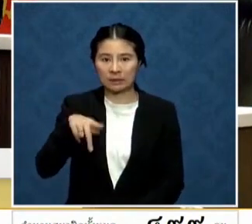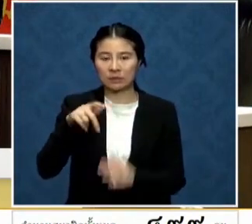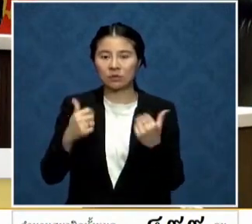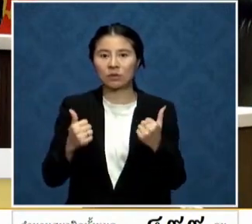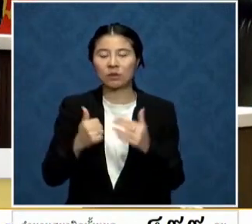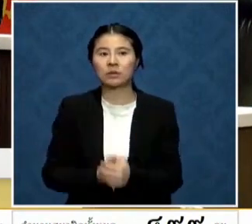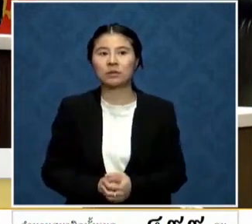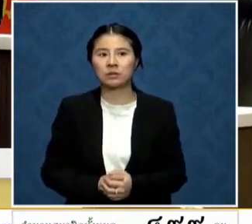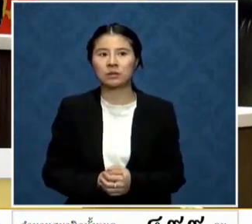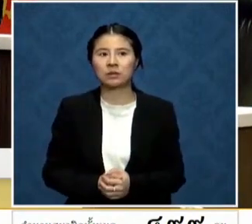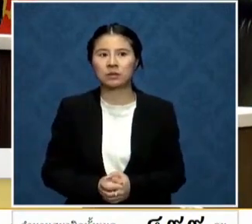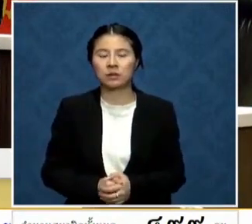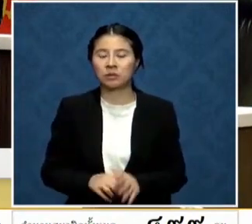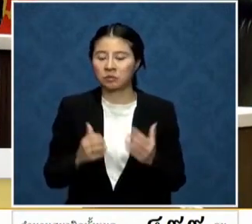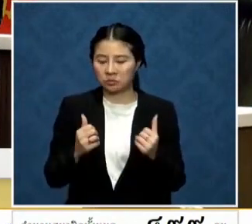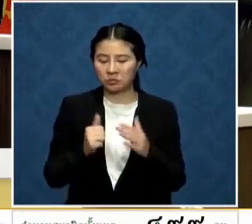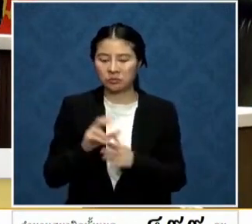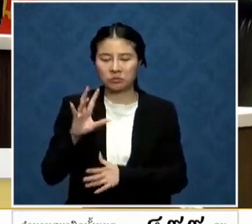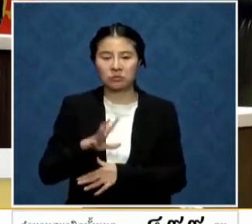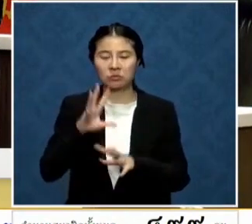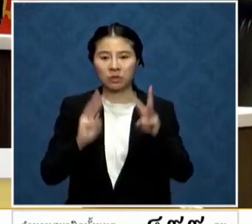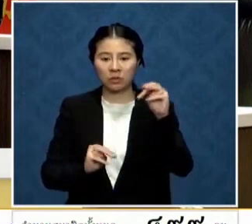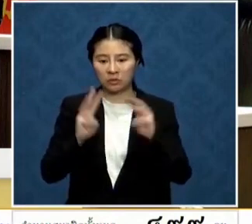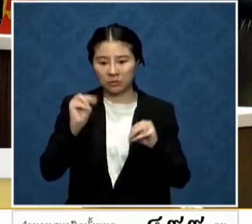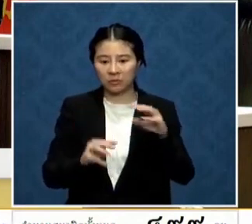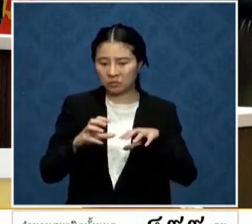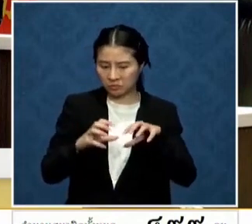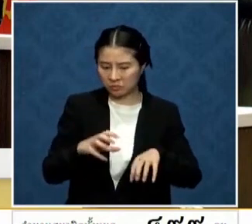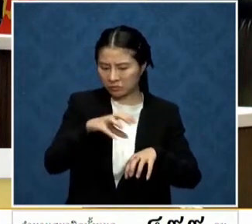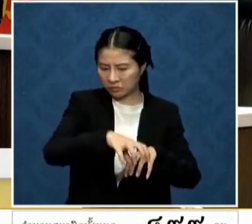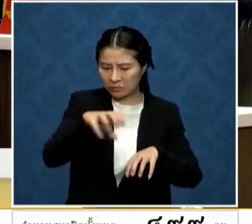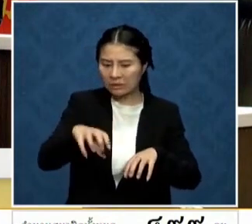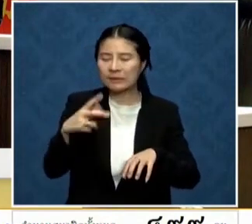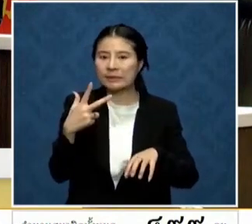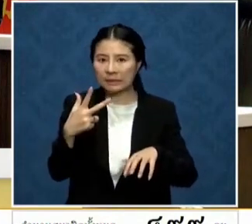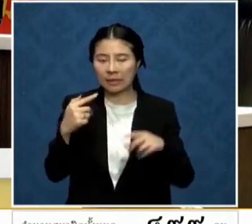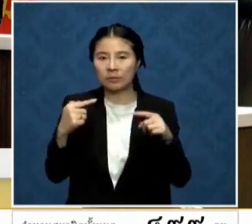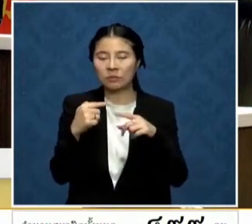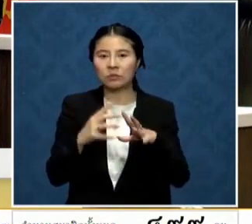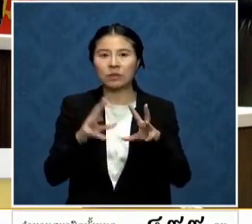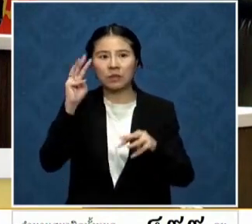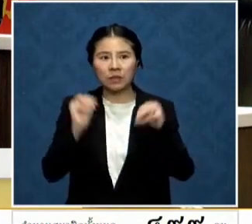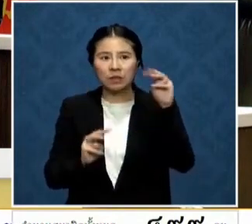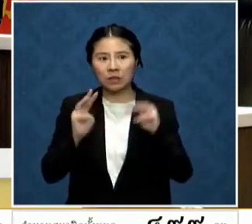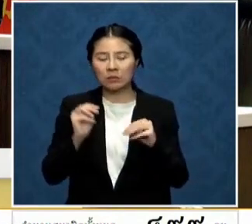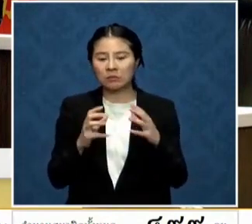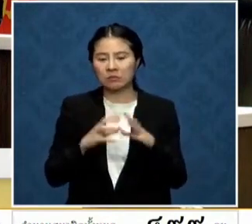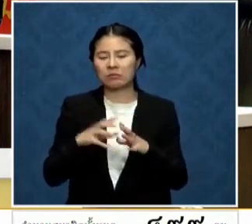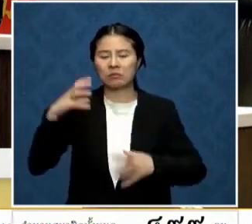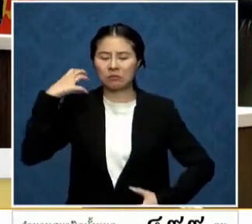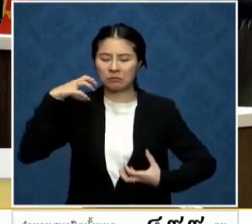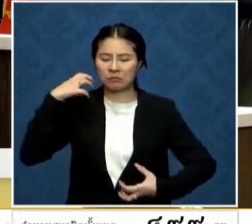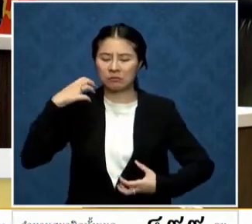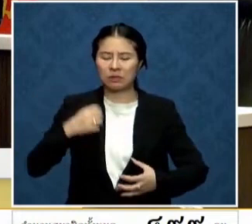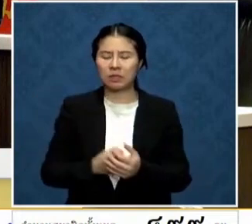นครสวรรค์มีอยู่ 3จุดนะครับที่มีปัญหาประชากรลิงนะครับจำนวนมากก็คือเขาหน่อตำบลบ้านแดนอำเภอ